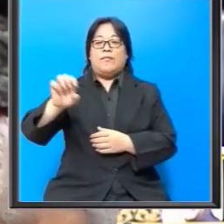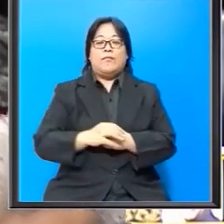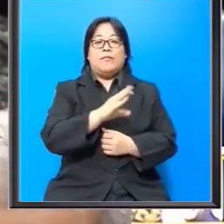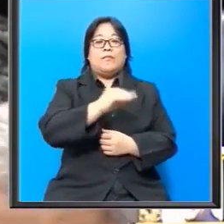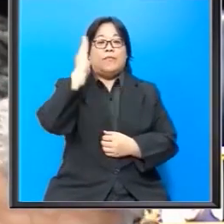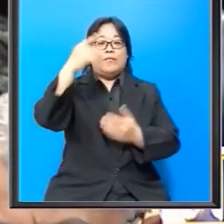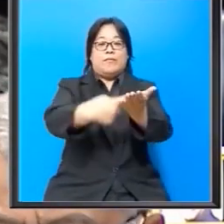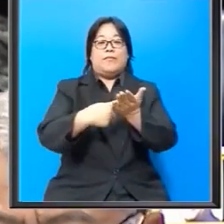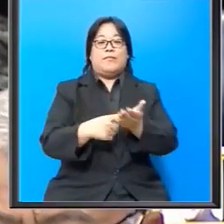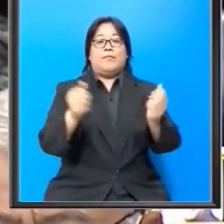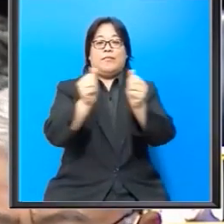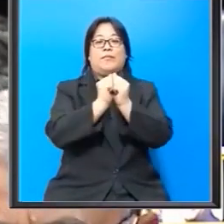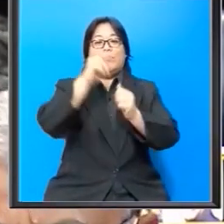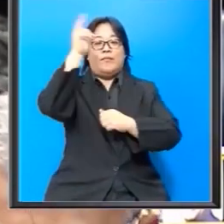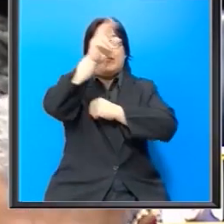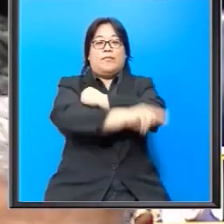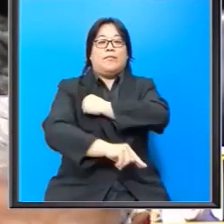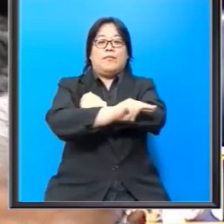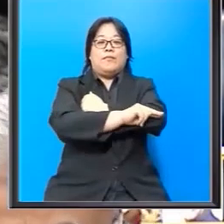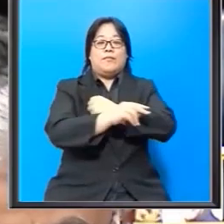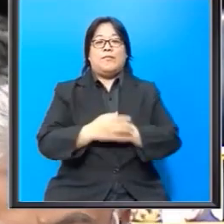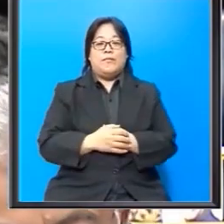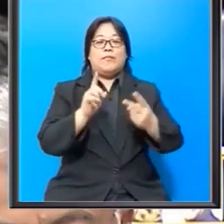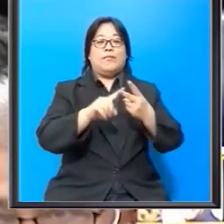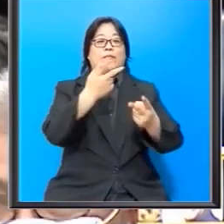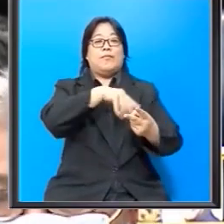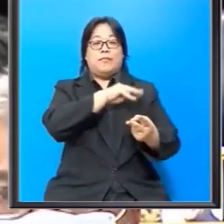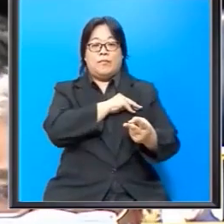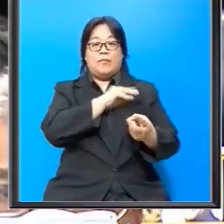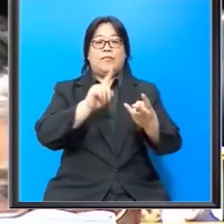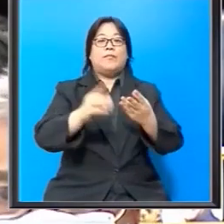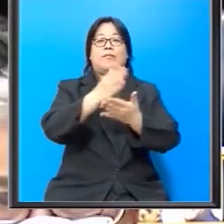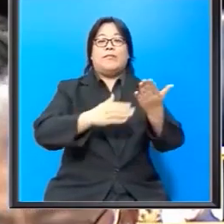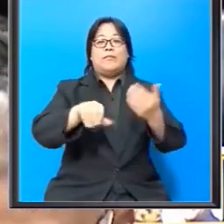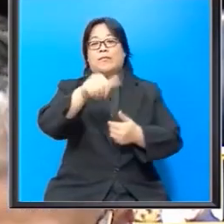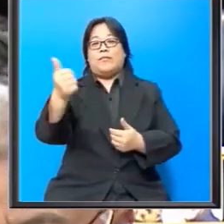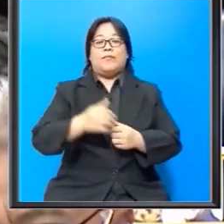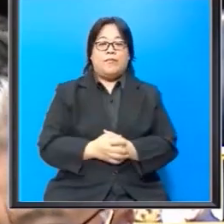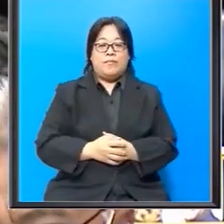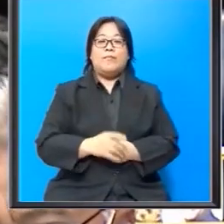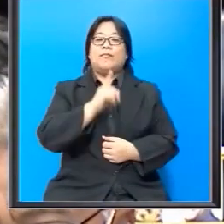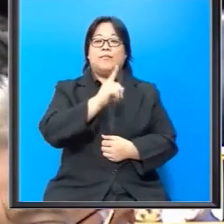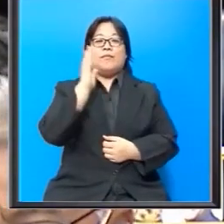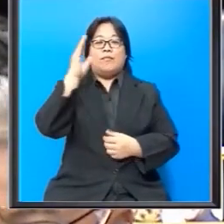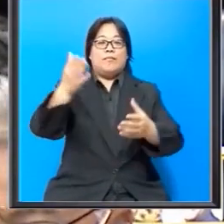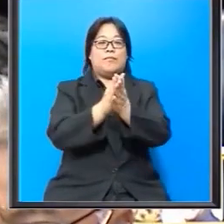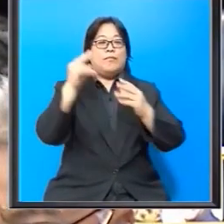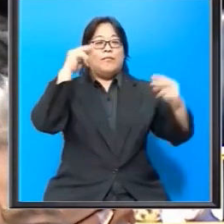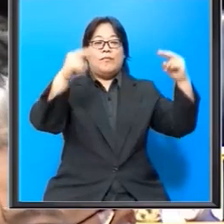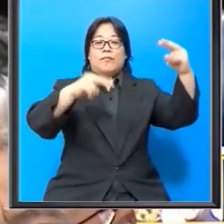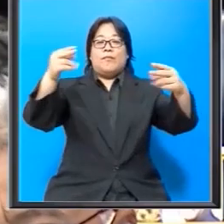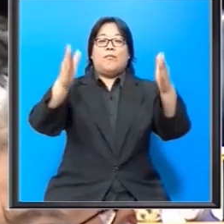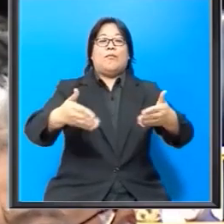dan akan dibincangkan bersahabat kerajaan Negeri Kementerian berkaitan enggak pihak kepentingan tentunya mendapat pandangan